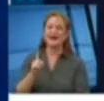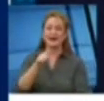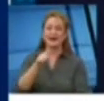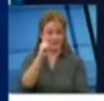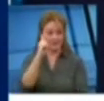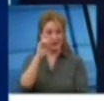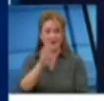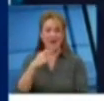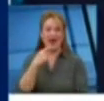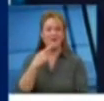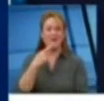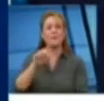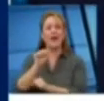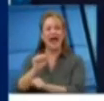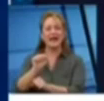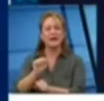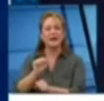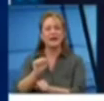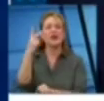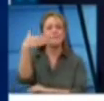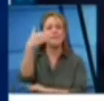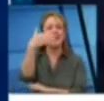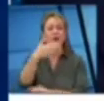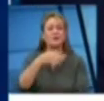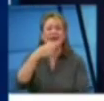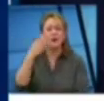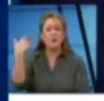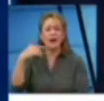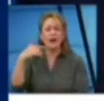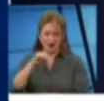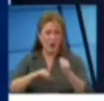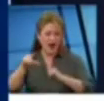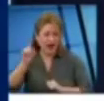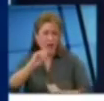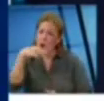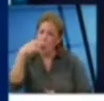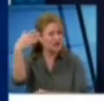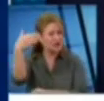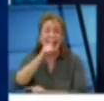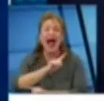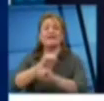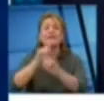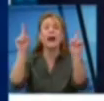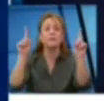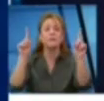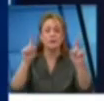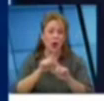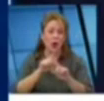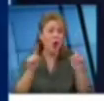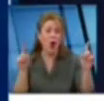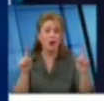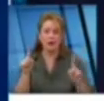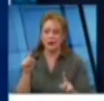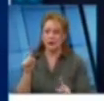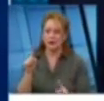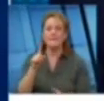שהוא בעד שתי מדינות בנאום בר אילן. לא יהיה. כואב לך, לא יהיה שתי מדינות. לעולם. תקשיב רגע. לא יהיה. נתניהו